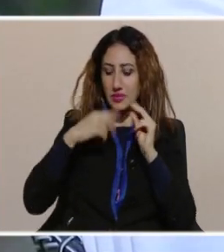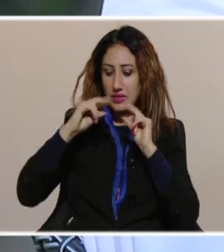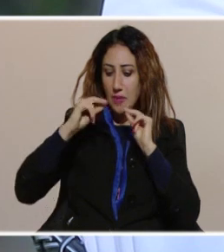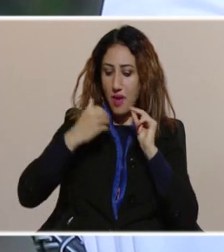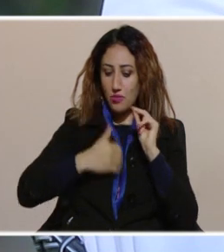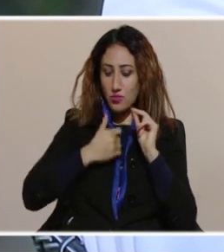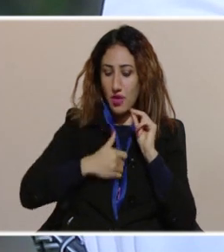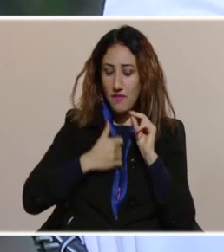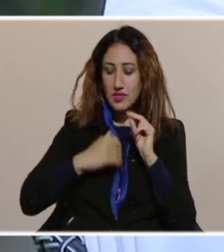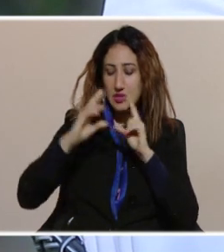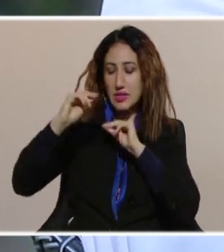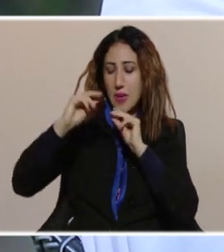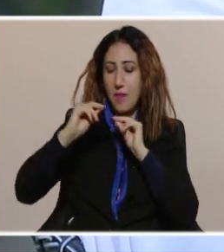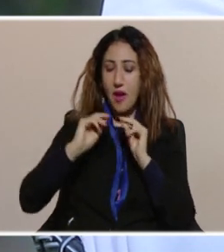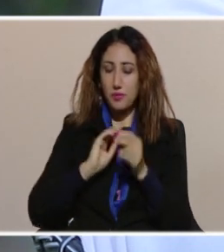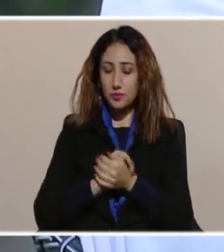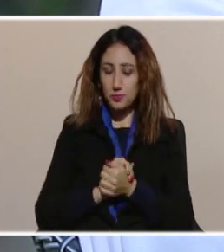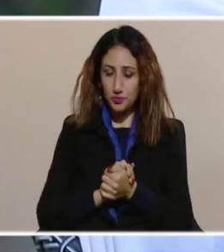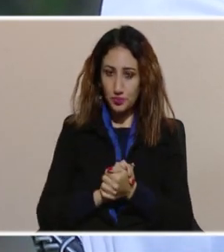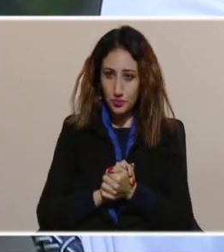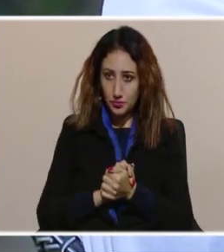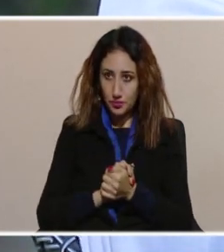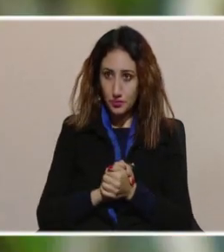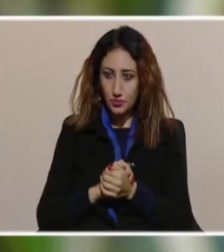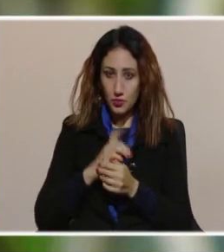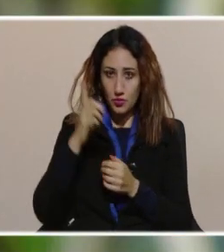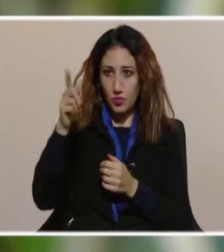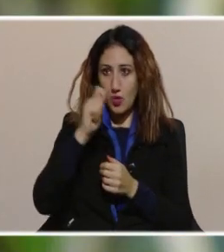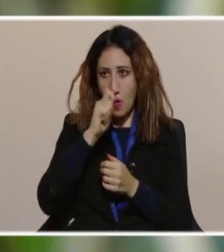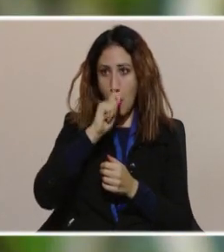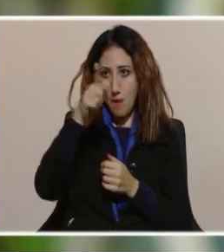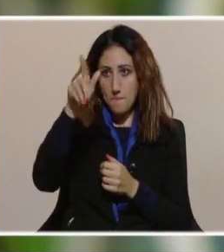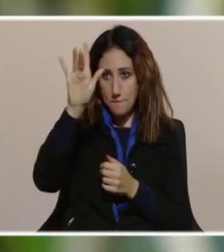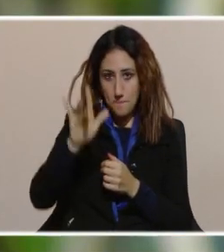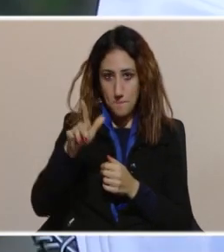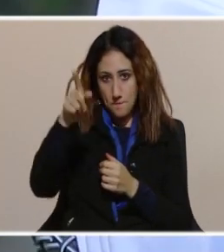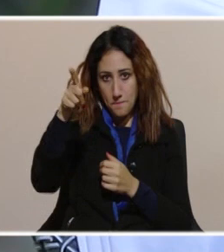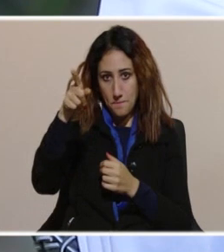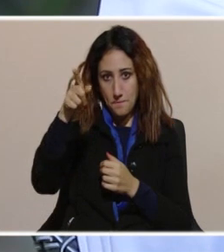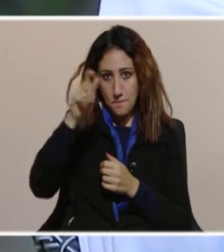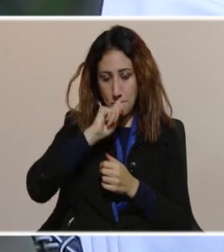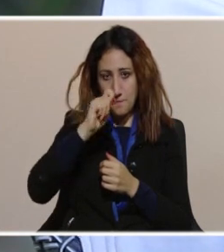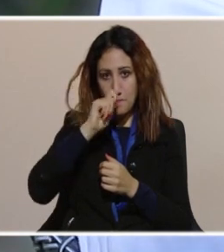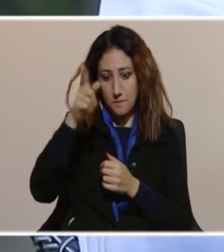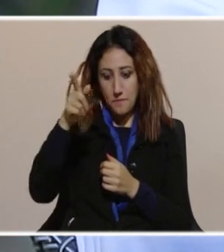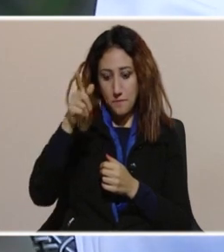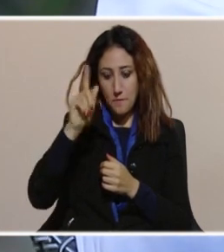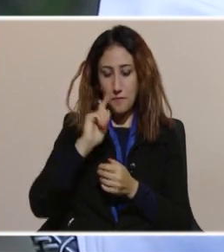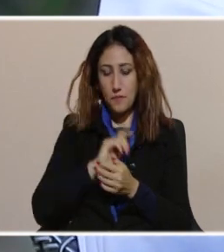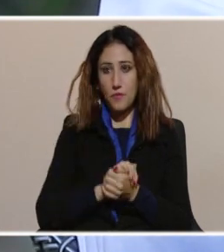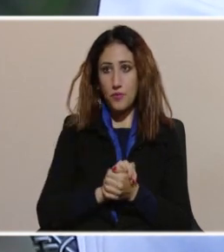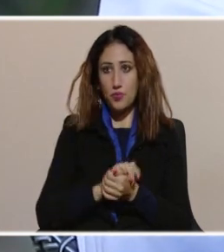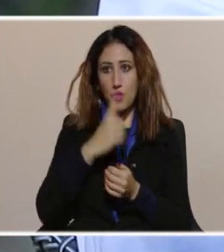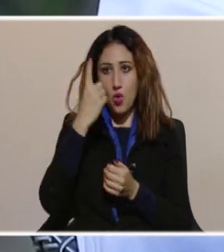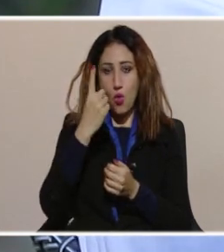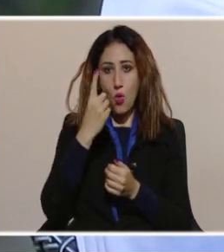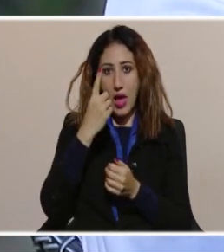حاجه عشان عمرو الليثي بقى الحقيقه يعني انت عارف واحد من الناس